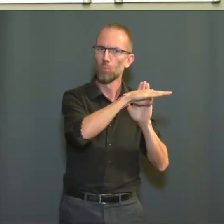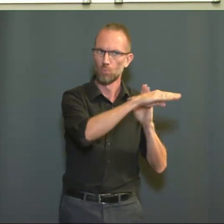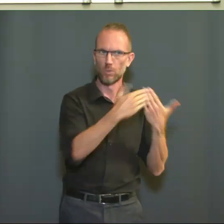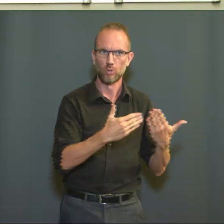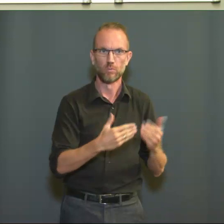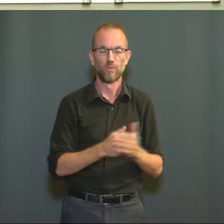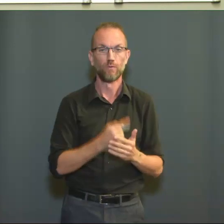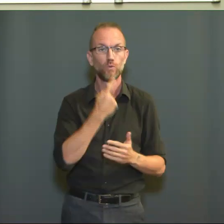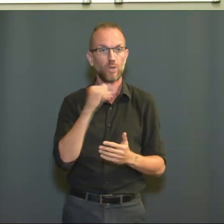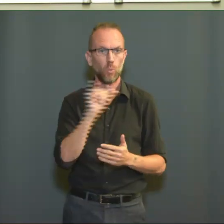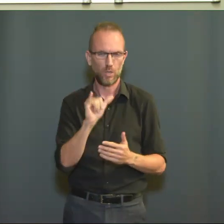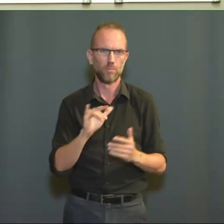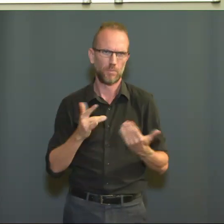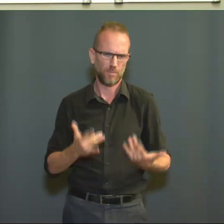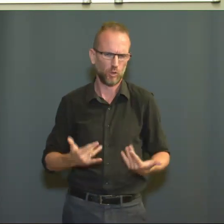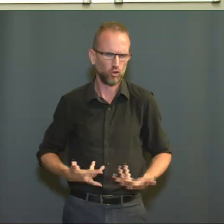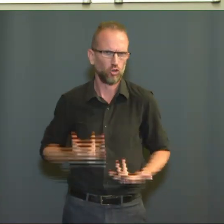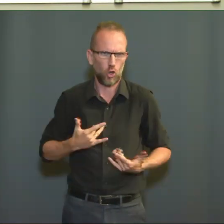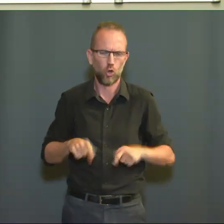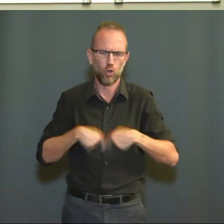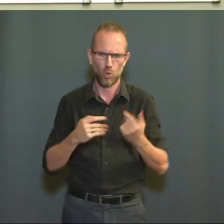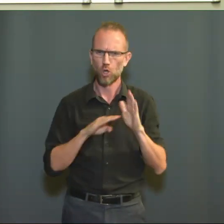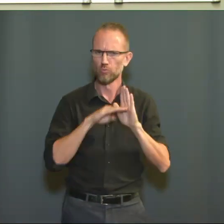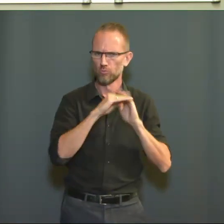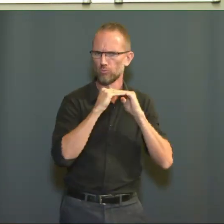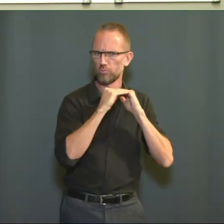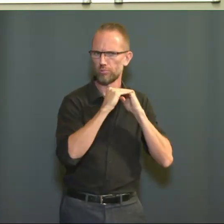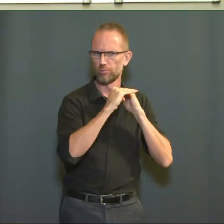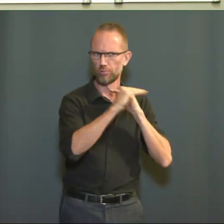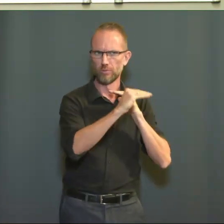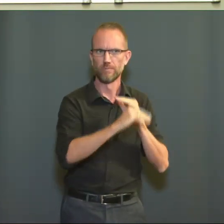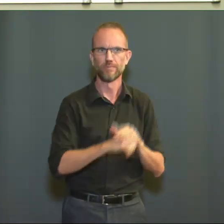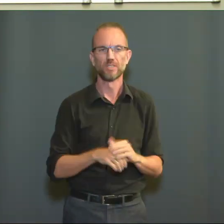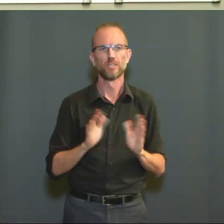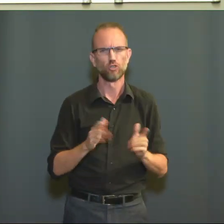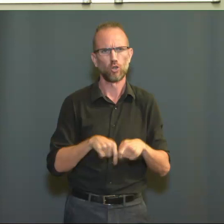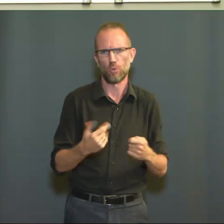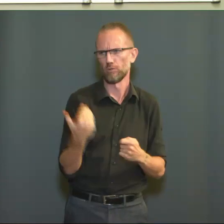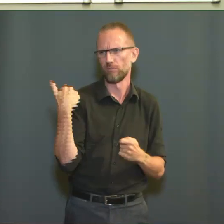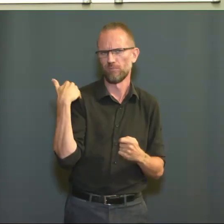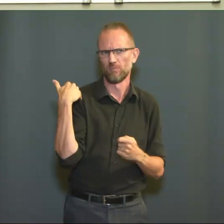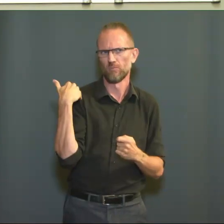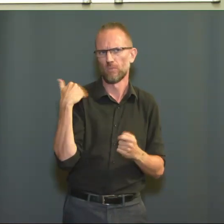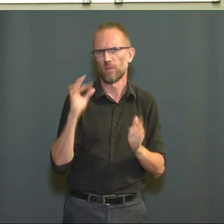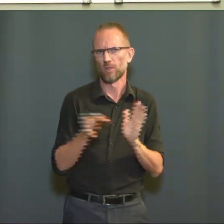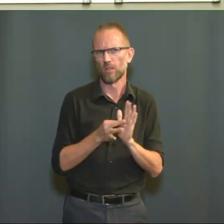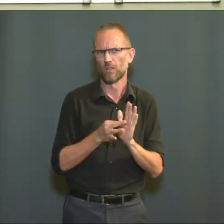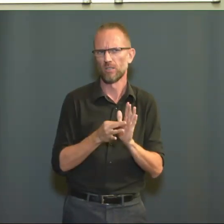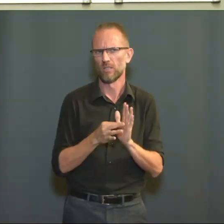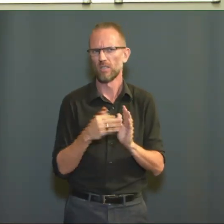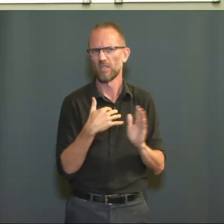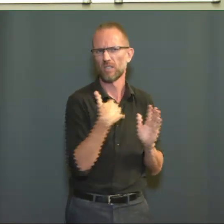hausse se stabilise, quelque chose que nous observons, comme vous le voyez, depuis à peu près le 15 ou le 17 du 9 au niveau de